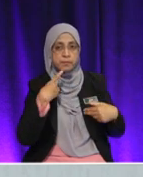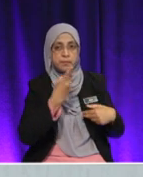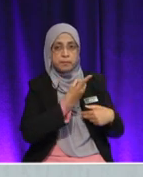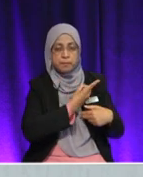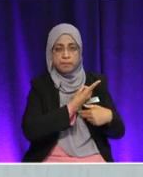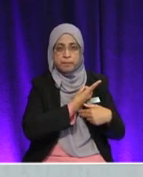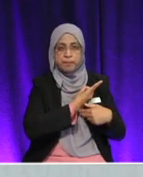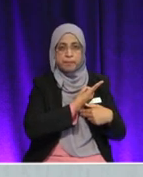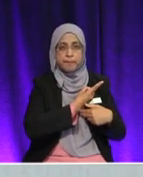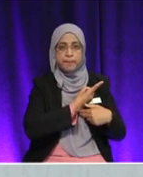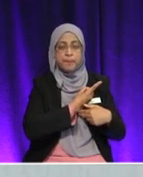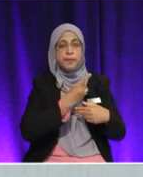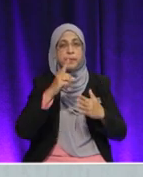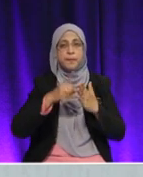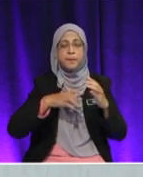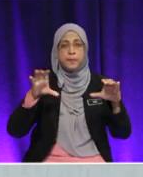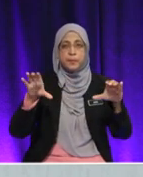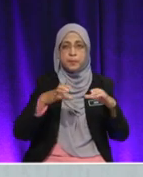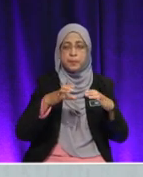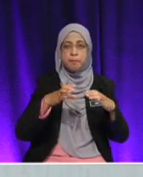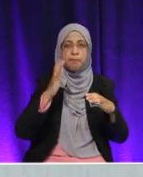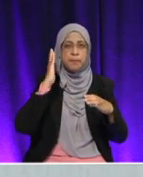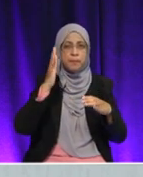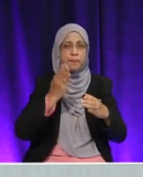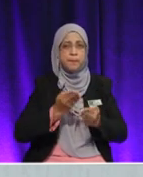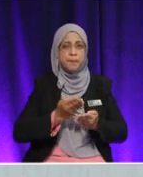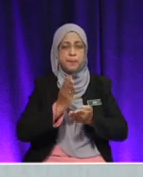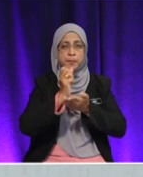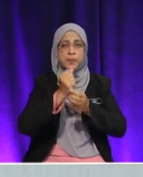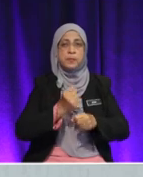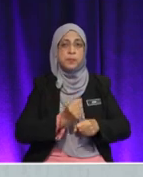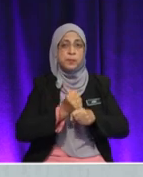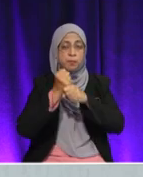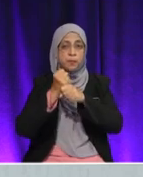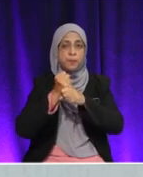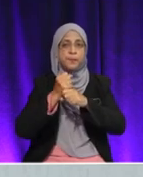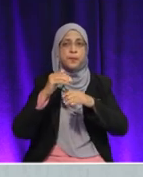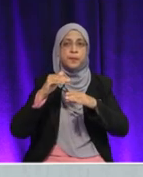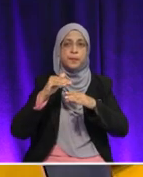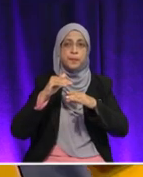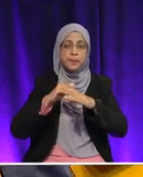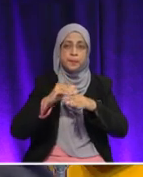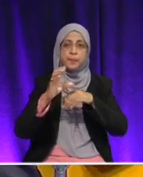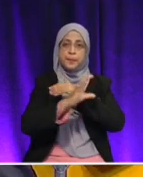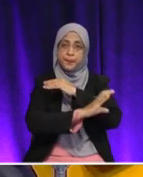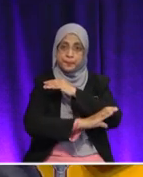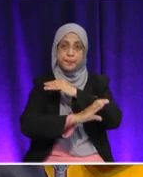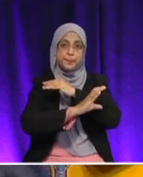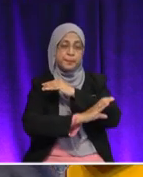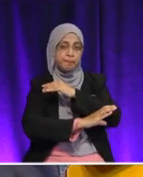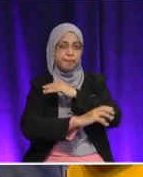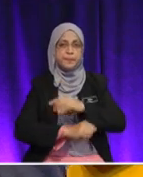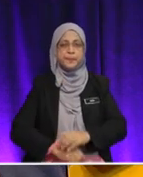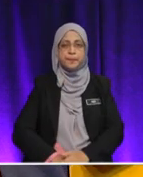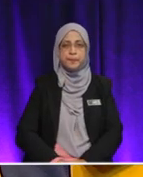kesan kepada berbagai pihak ataupun berbagai bidang Oke seterusnya pula murid-murid kita akan lihat